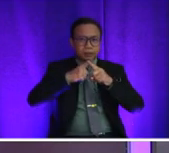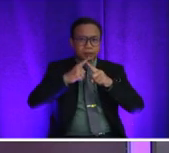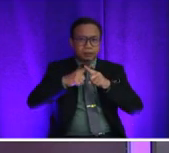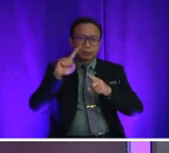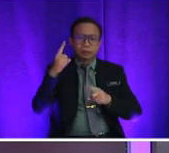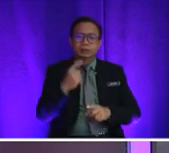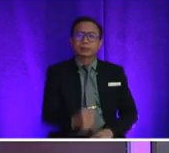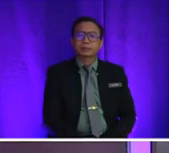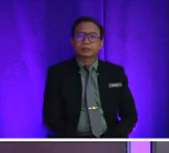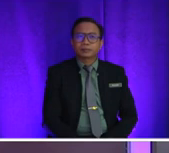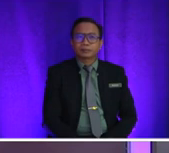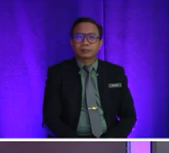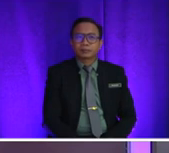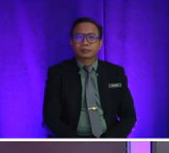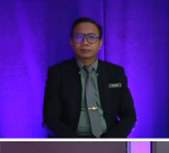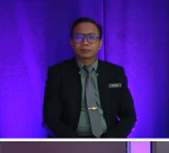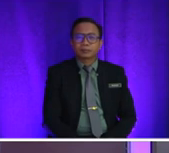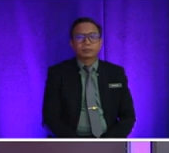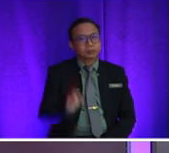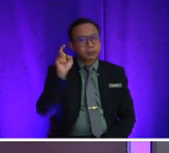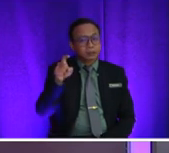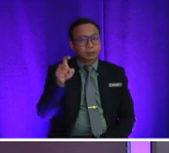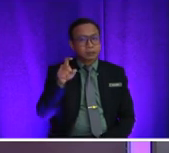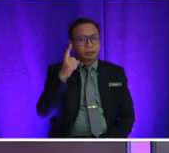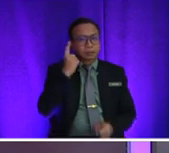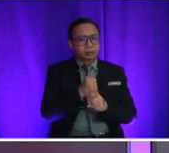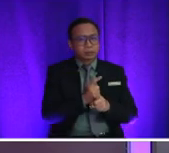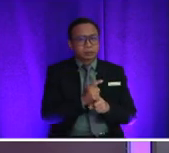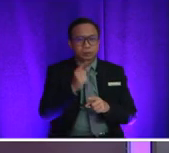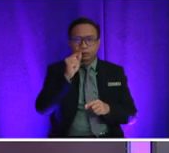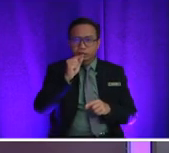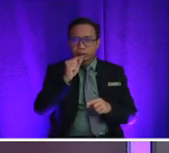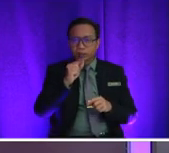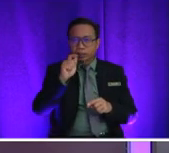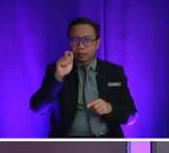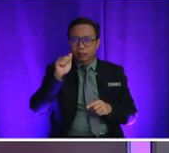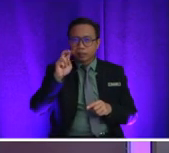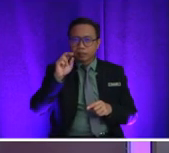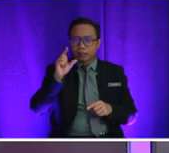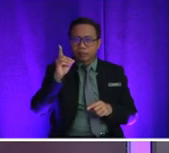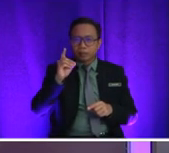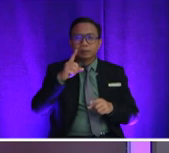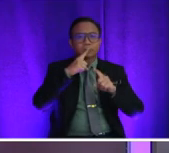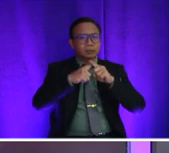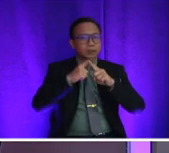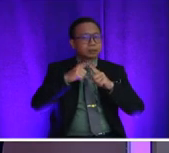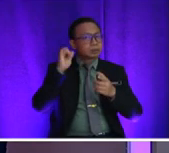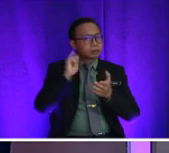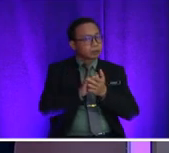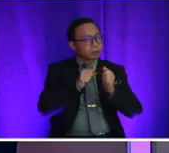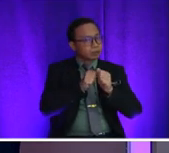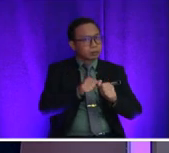murid-murid sekalian pastikan Betul kan tadi dia macam itu Macam itulah kalau dia pangkas aja gitu Pangkah dia gitu